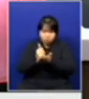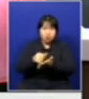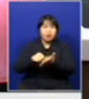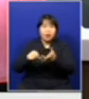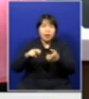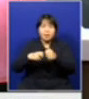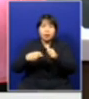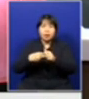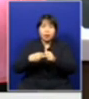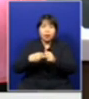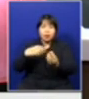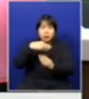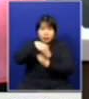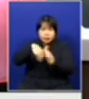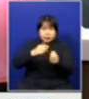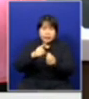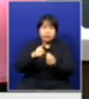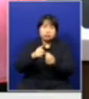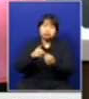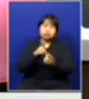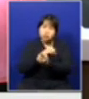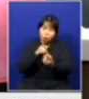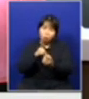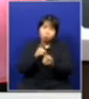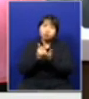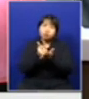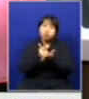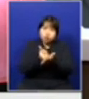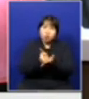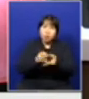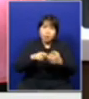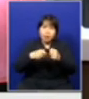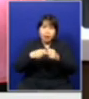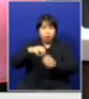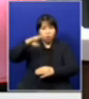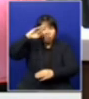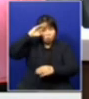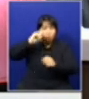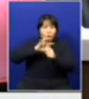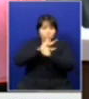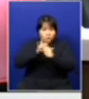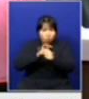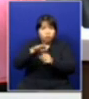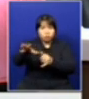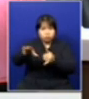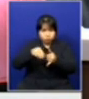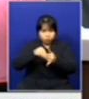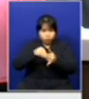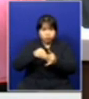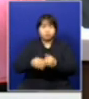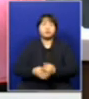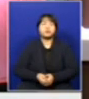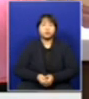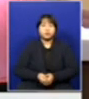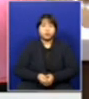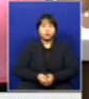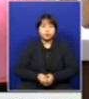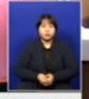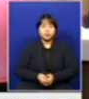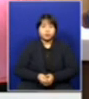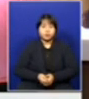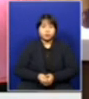ฟูเศรษฐกิจและสังคมที่ได้รับผลกระทบจากการระบาดของโรคติดเชื้อไวรัสโคโรนา2019